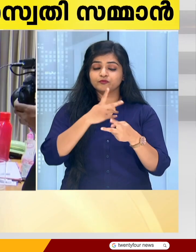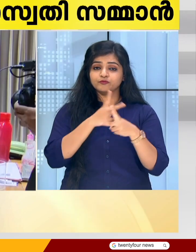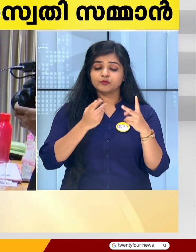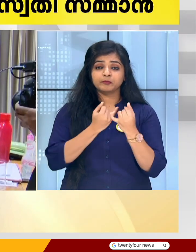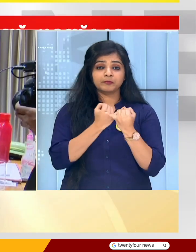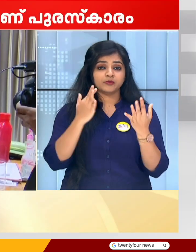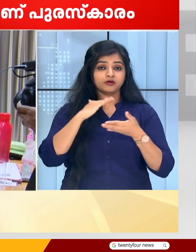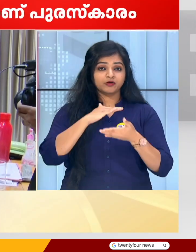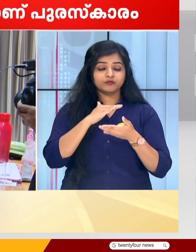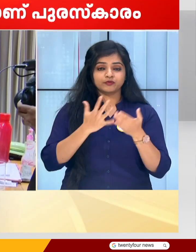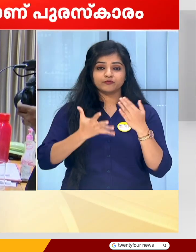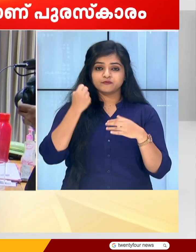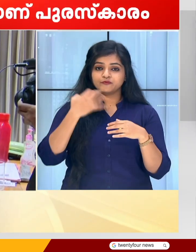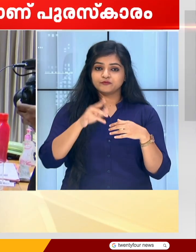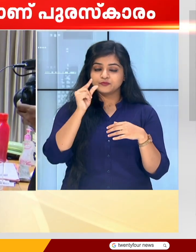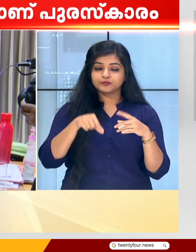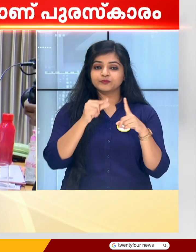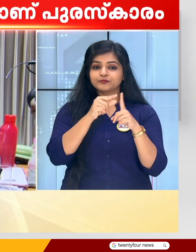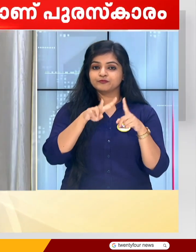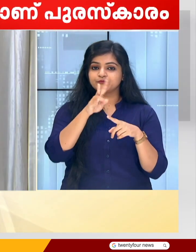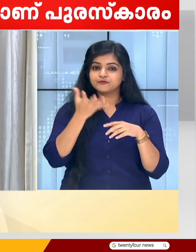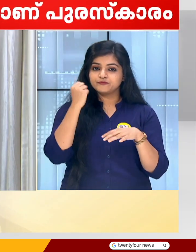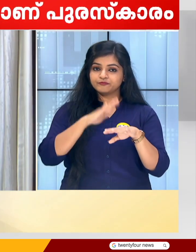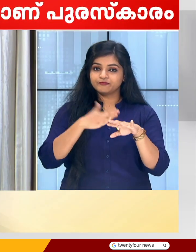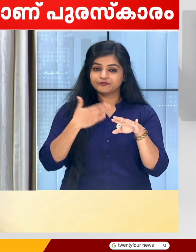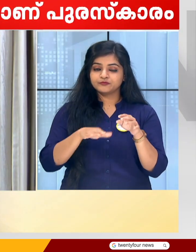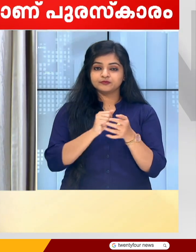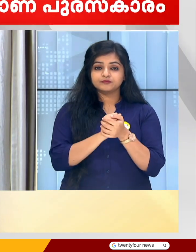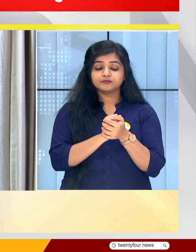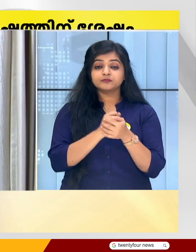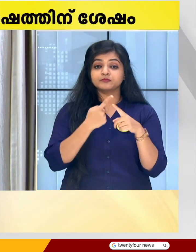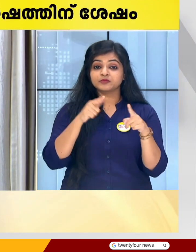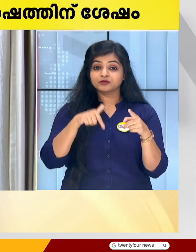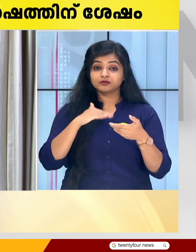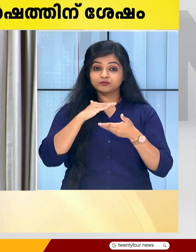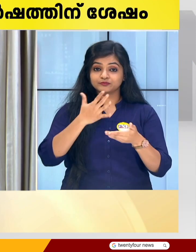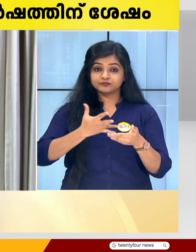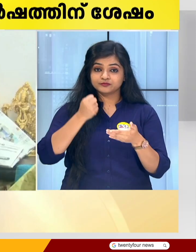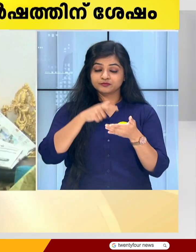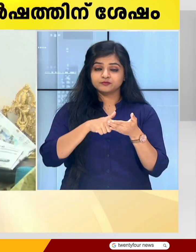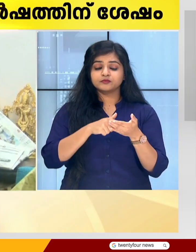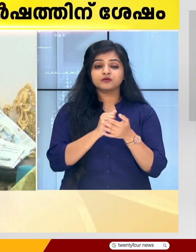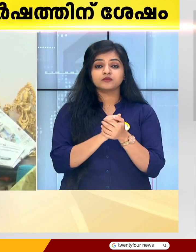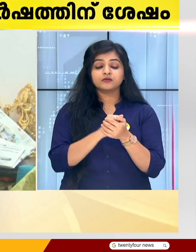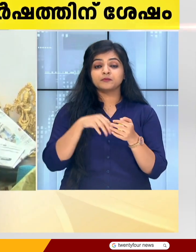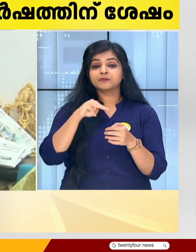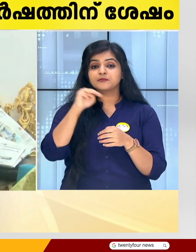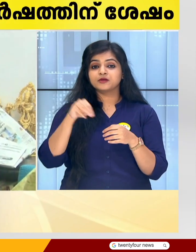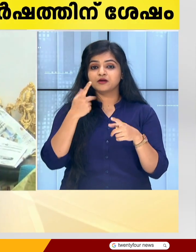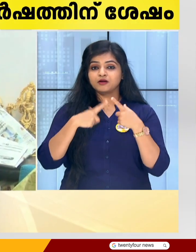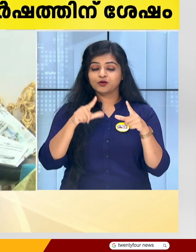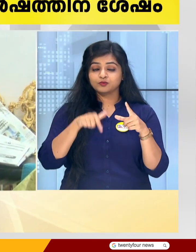നിരവധി അവാർഡുകൾ പ്രഭാവർമ്മയ്ക്ക് ലഭിച്ചിട്ടുണ്ട്. എന്നാലും ഈ ഒരു അവാർഡ് ലഭിക്കുമ്പോൾ അത് മലയാള സാഹിത്യ